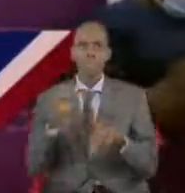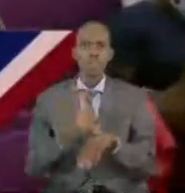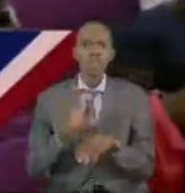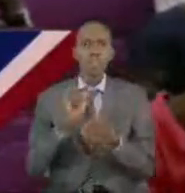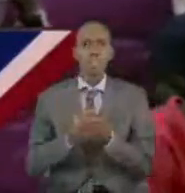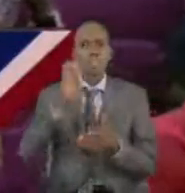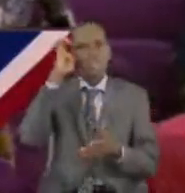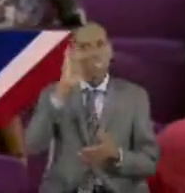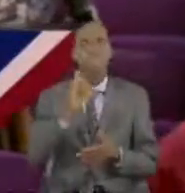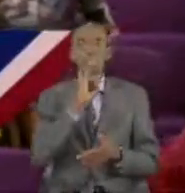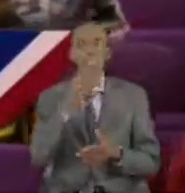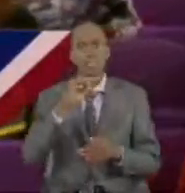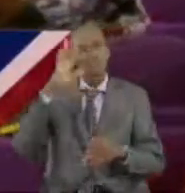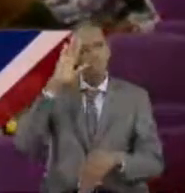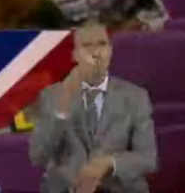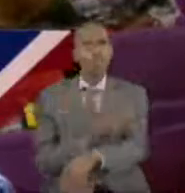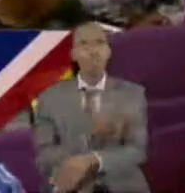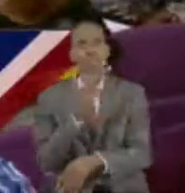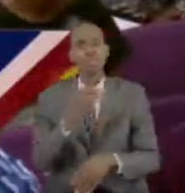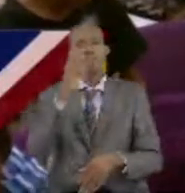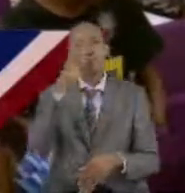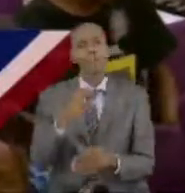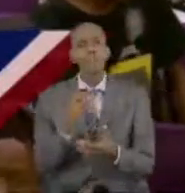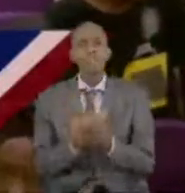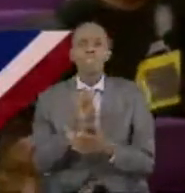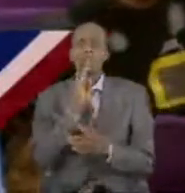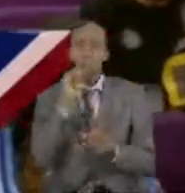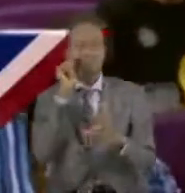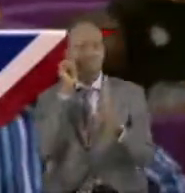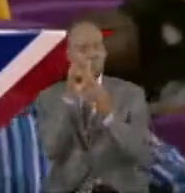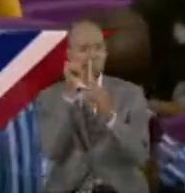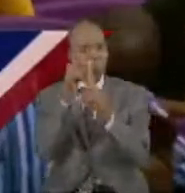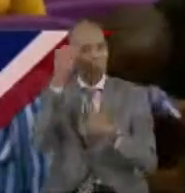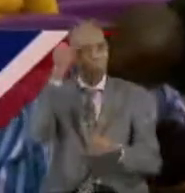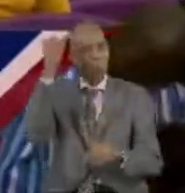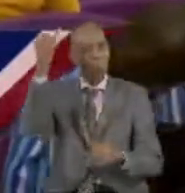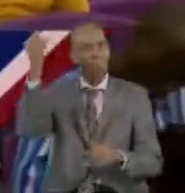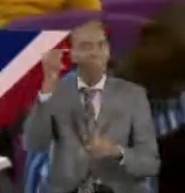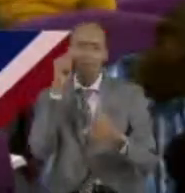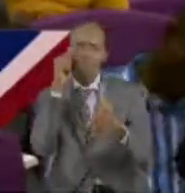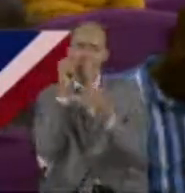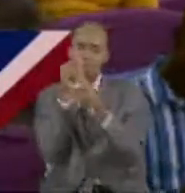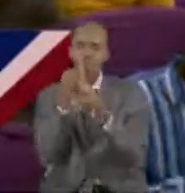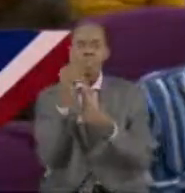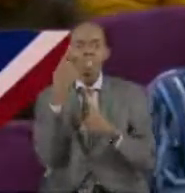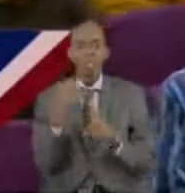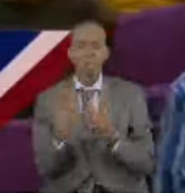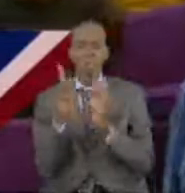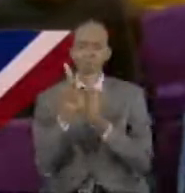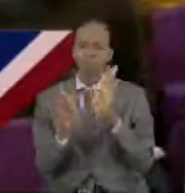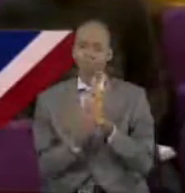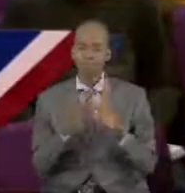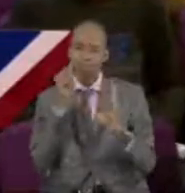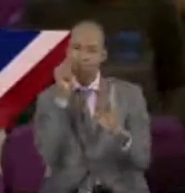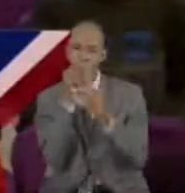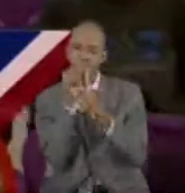dans les synagogues que jésus est le fils de dieu voici l'idée va c'est la notion c'est exactement le principe